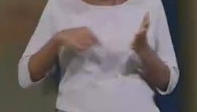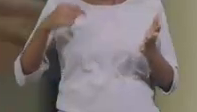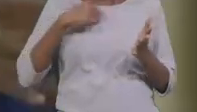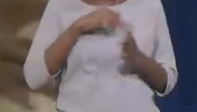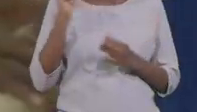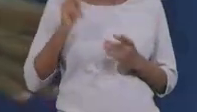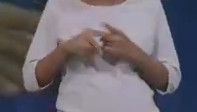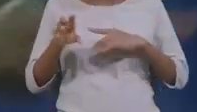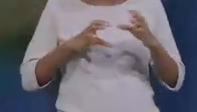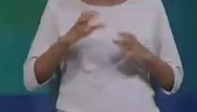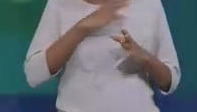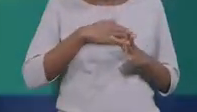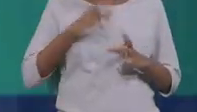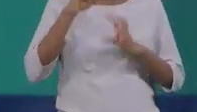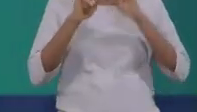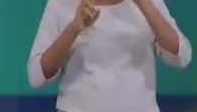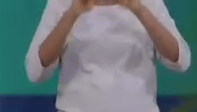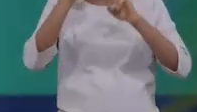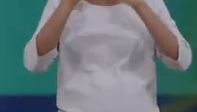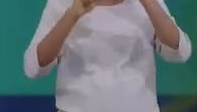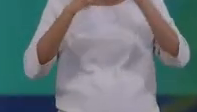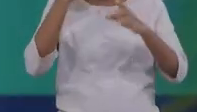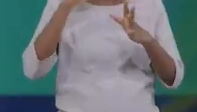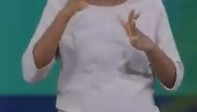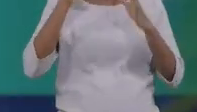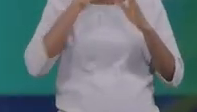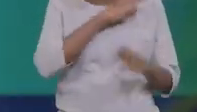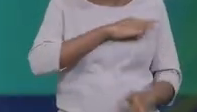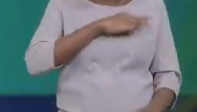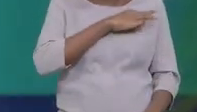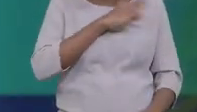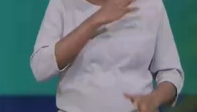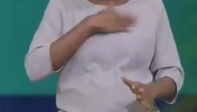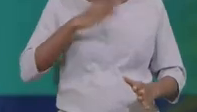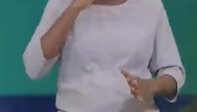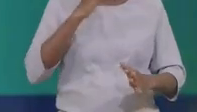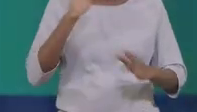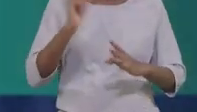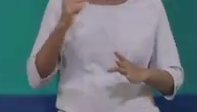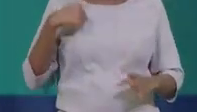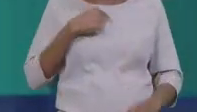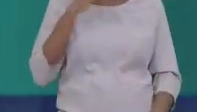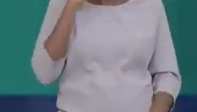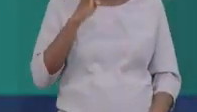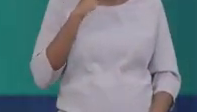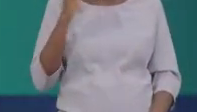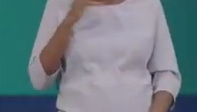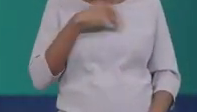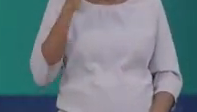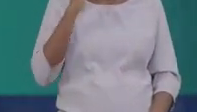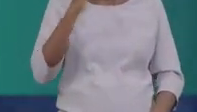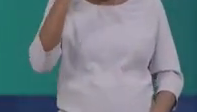au sujet de ce qu'il nous faut faire et comment gravir l'échelle du ministère et être là où nous devrions être.